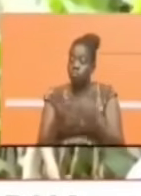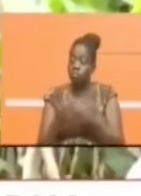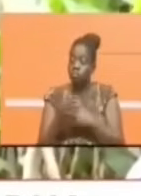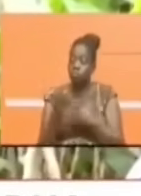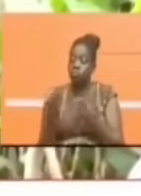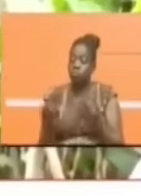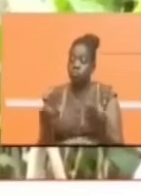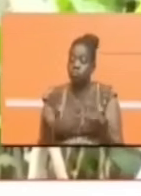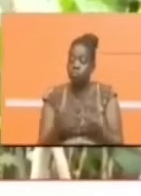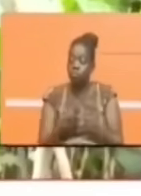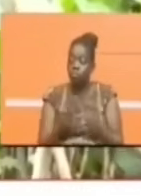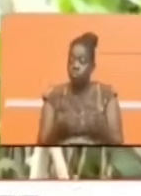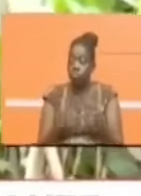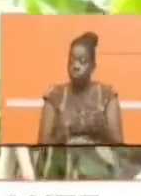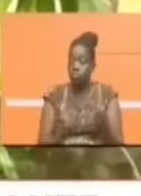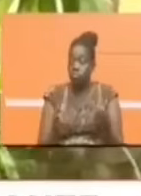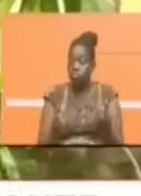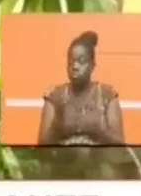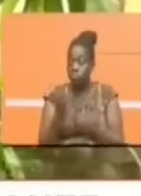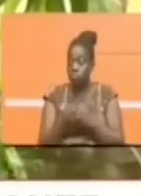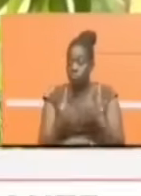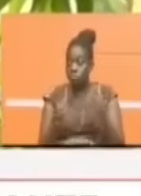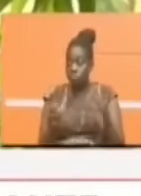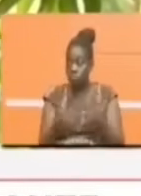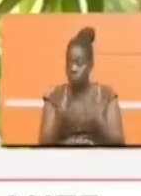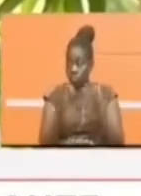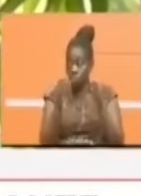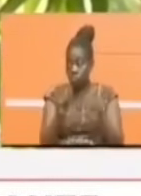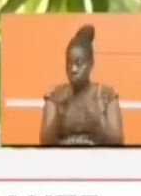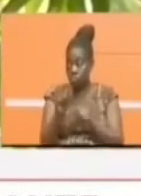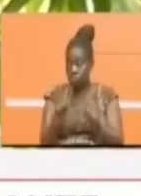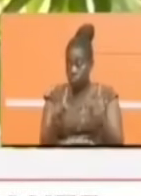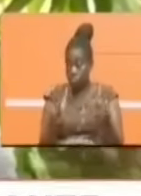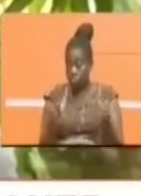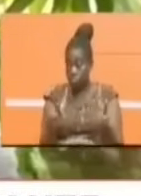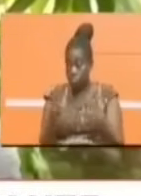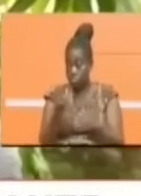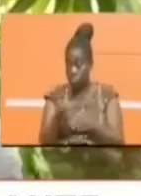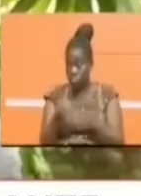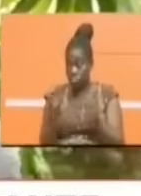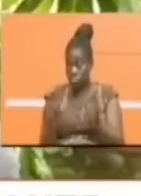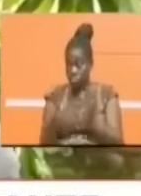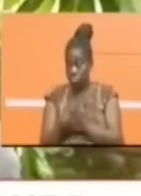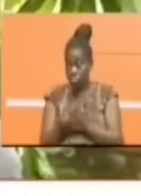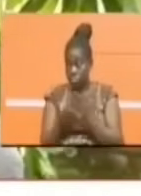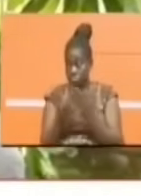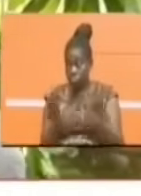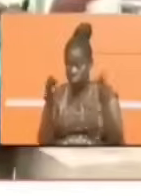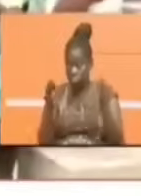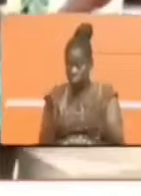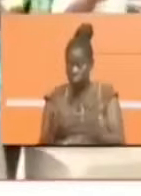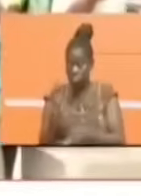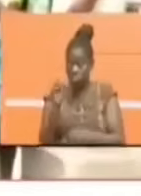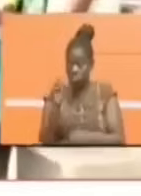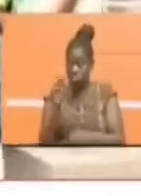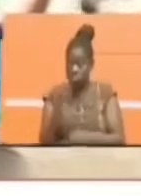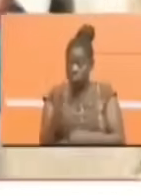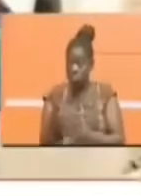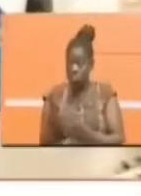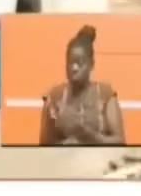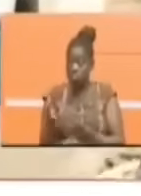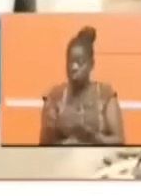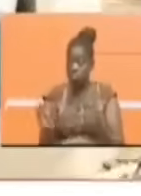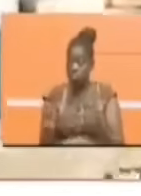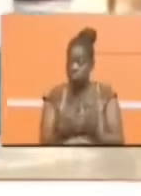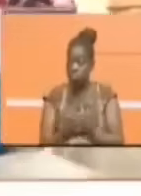naye ajja atufulumyanga n'emyezi teginnaggwako ebintu babikwate mpola babiteeke mu mateeka everything will be fine wasabeka sente